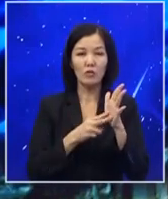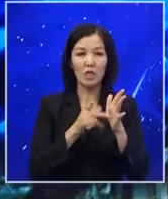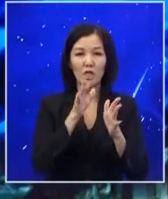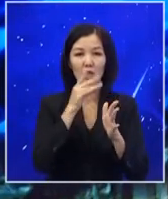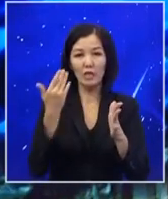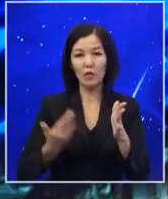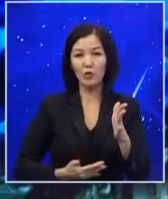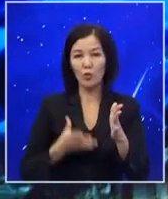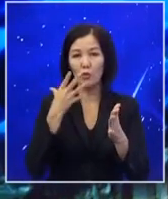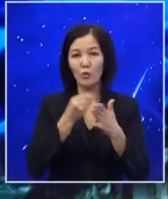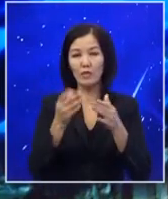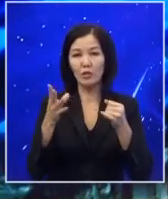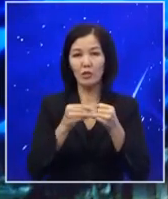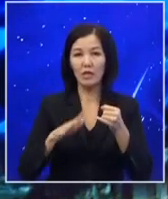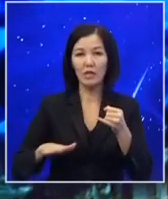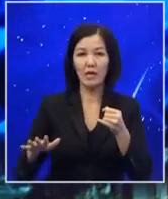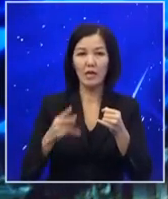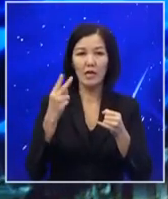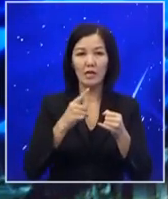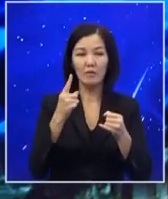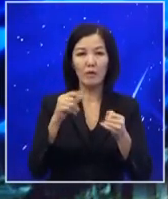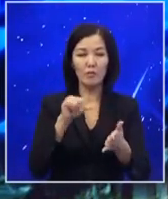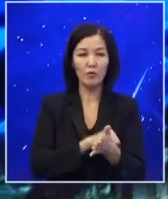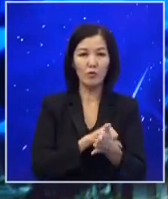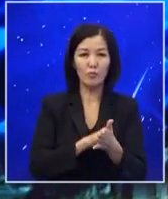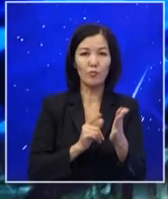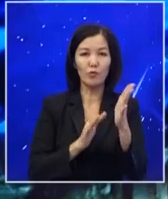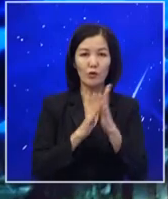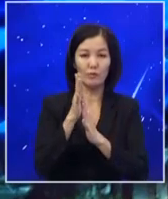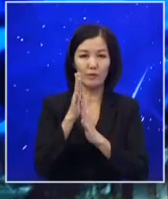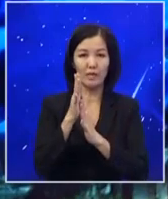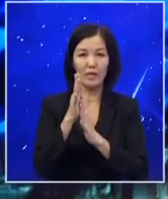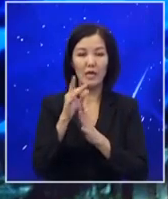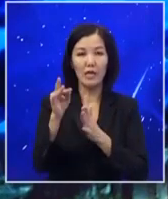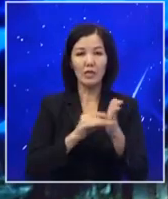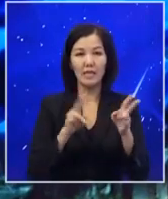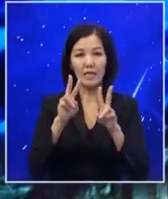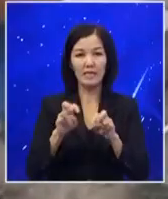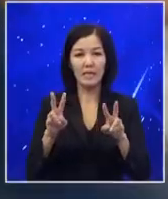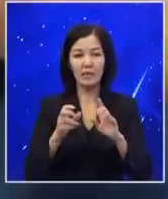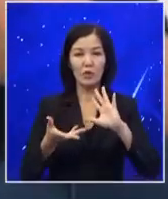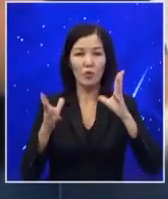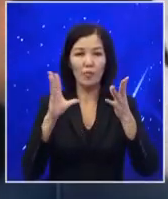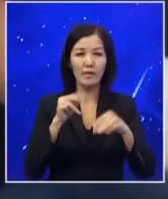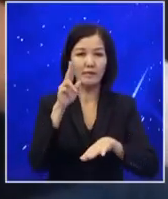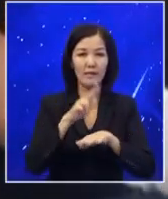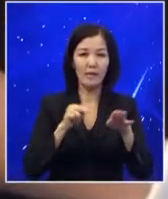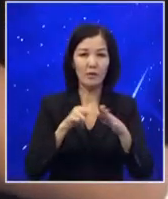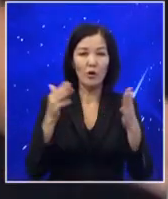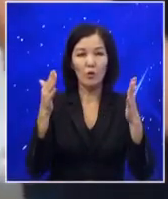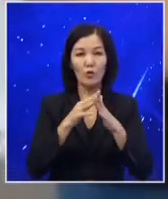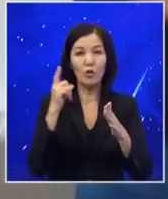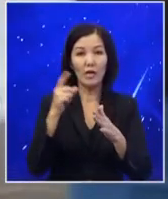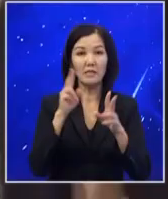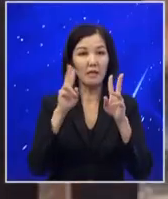тұрғын ауласына қарасора түріндегі 21 түп өсімдік өсірген. Жедел іздестіру барысында тәртіп сақшылары үй иесін